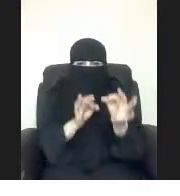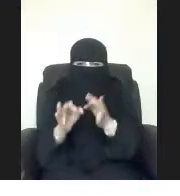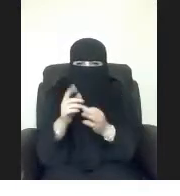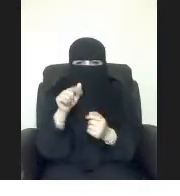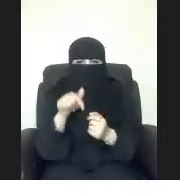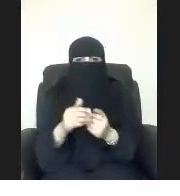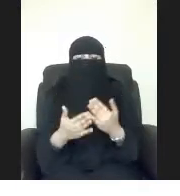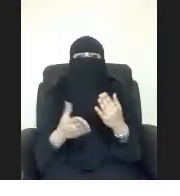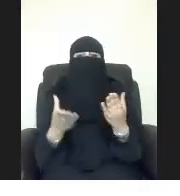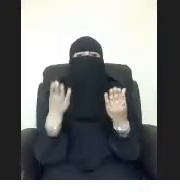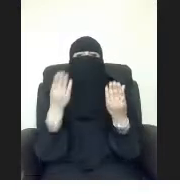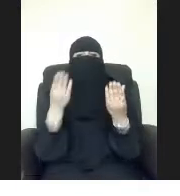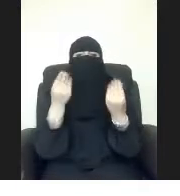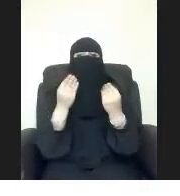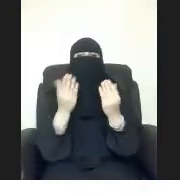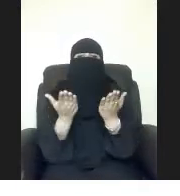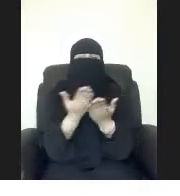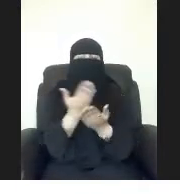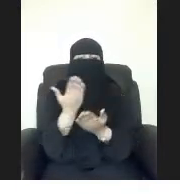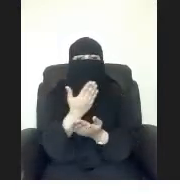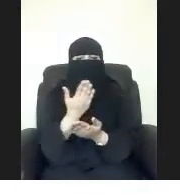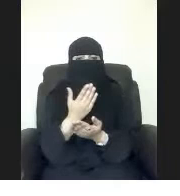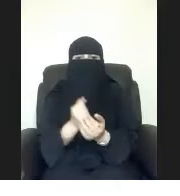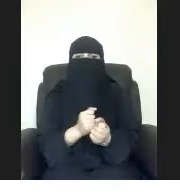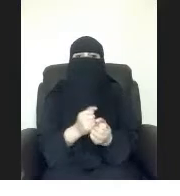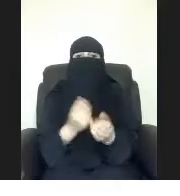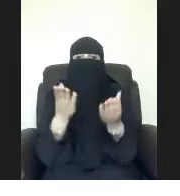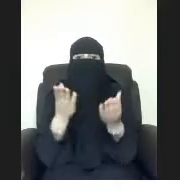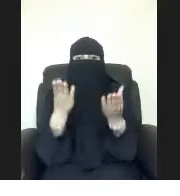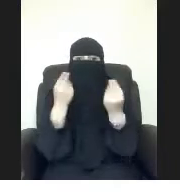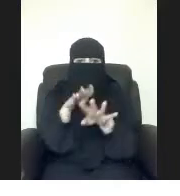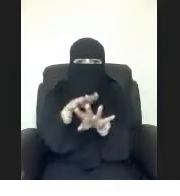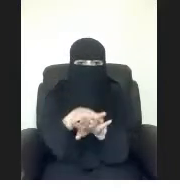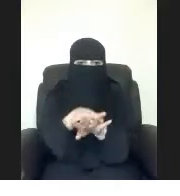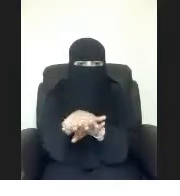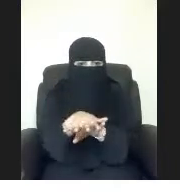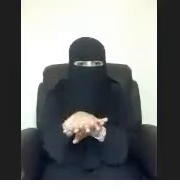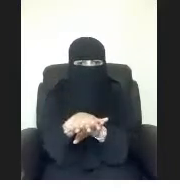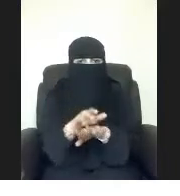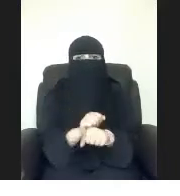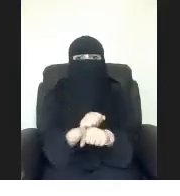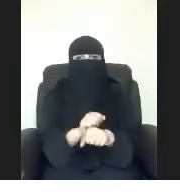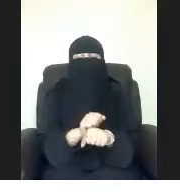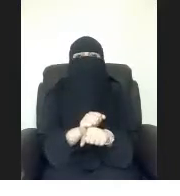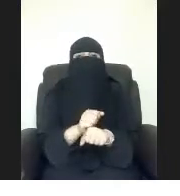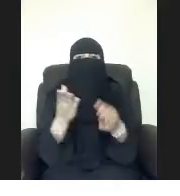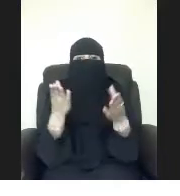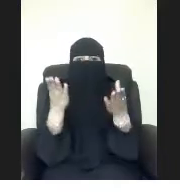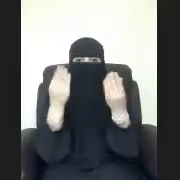في أسلوب التعليم الاسينكرونس أو التعليم